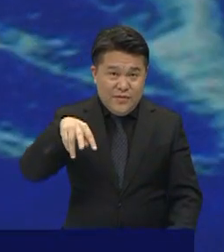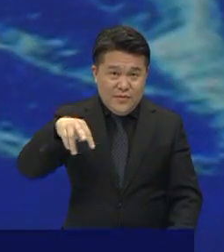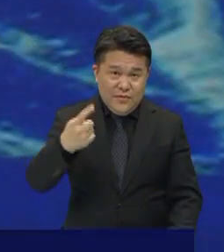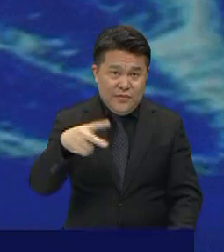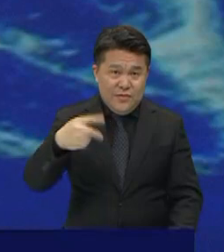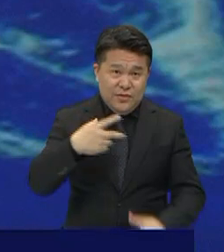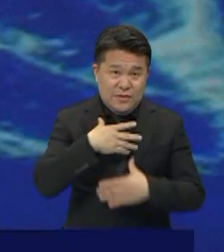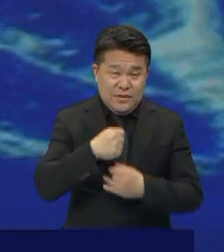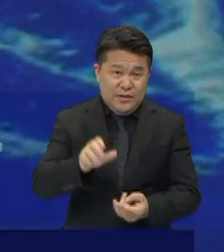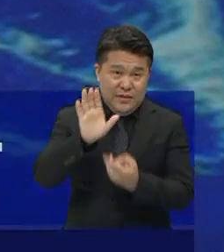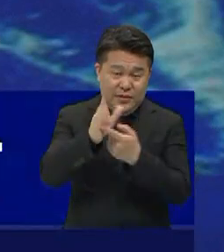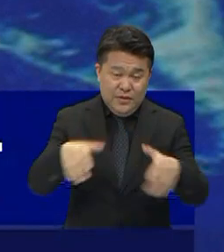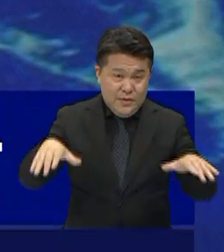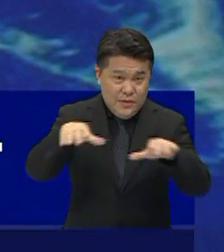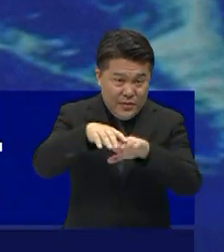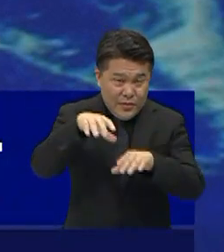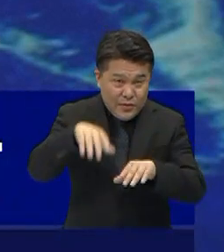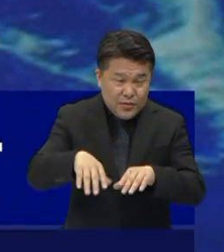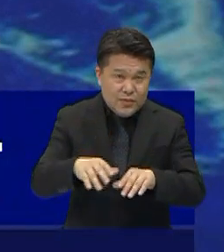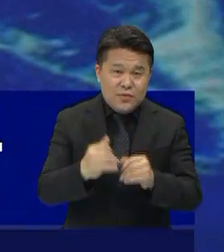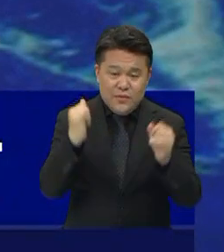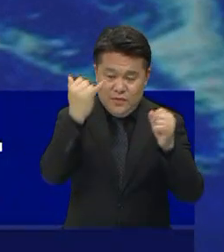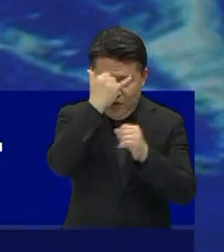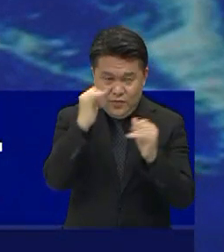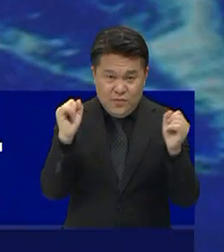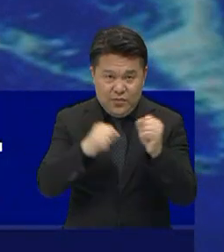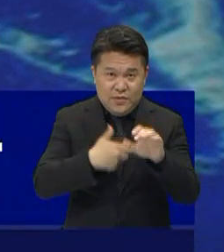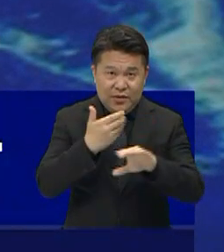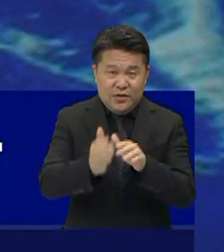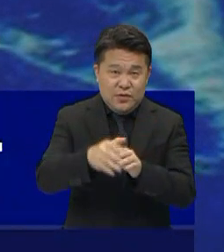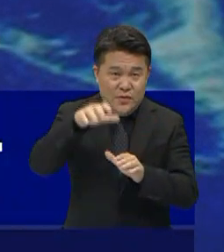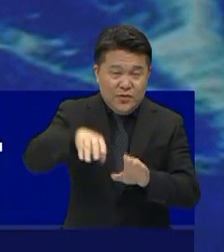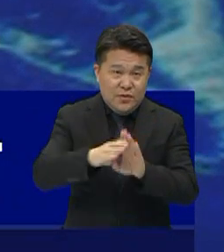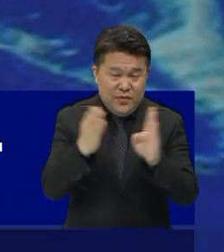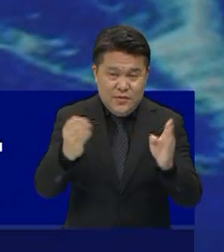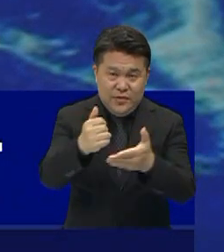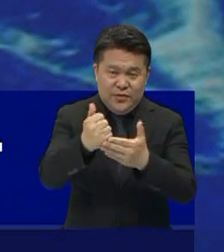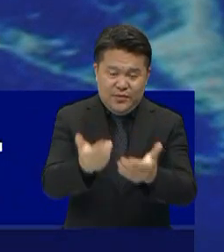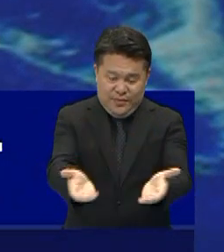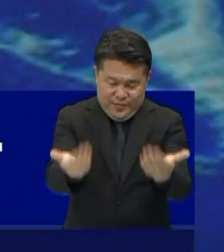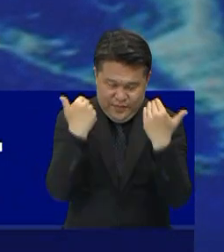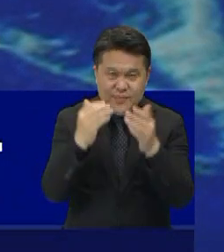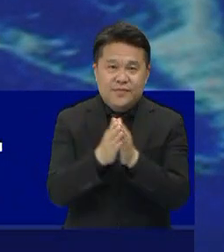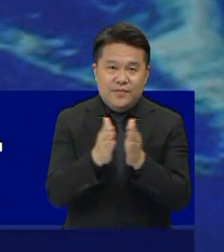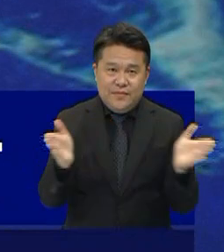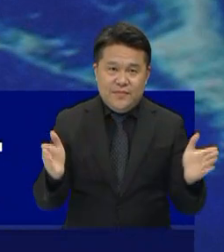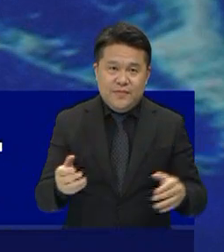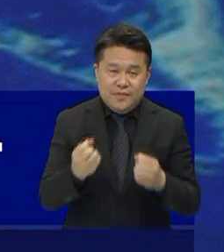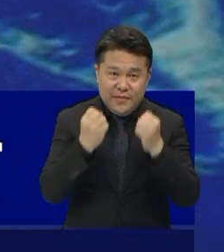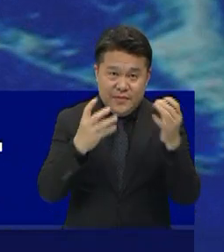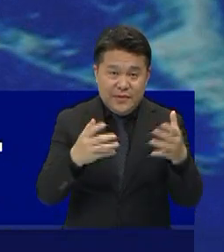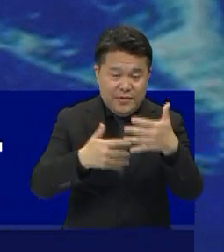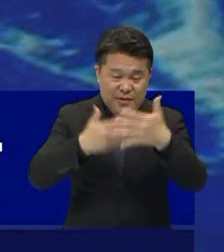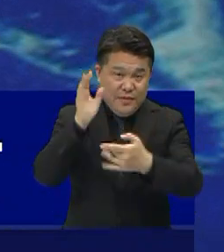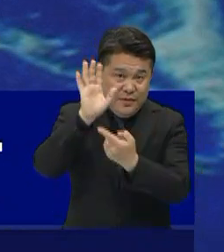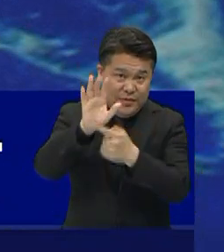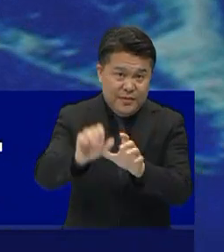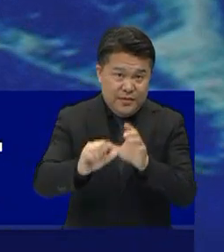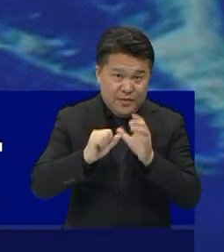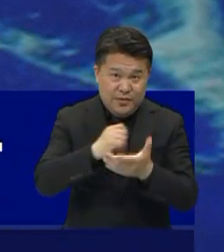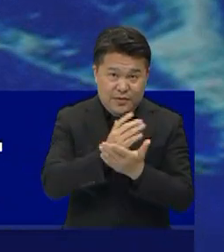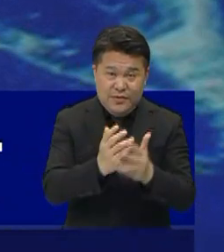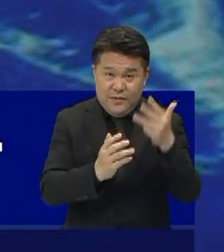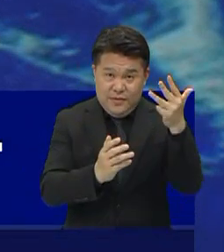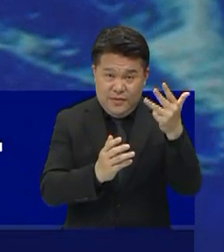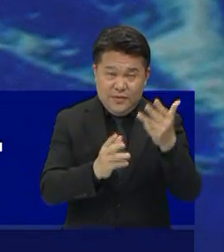수소 완전 뮤지엄이 충북 혁신도시 문을 열고 본격적인 손님 맞이에 나섰습니다. 최신 미디어 연출 기법을 동원한